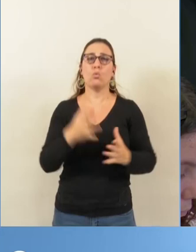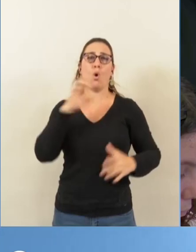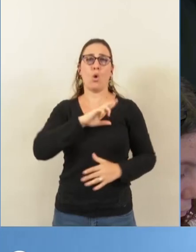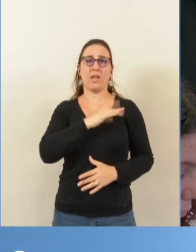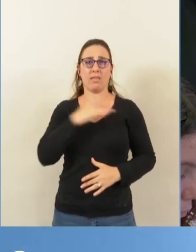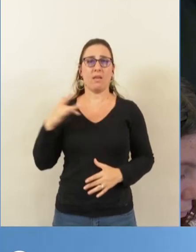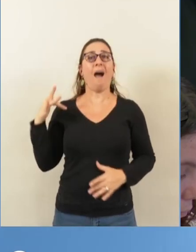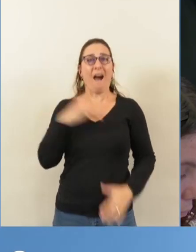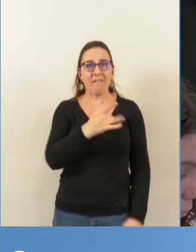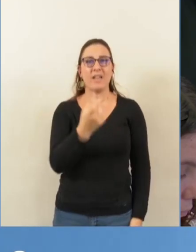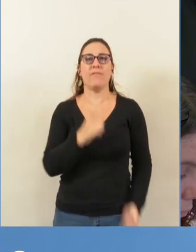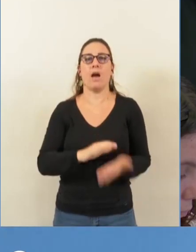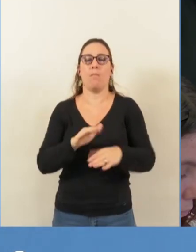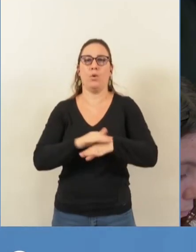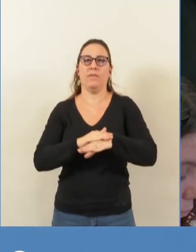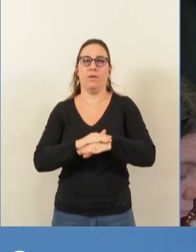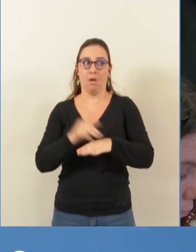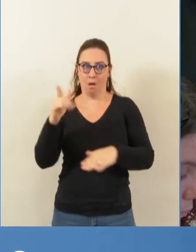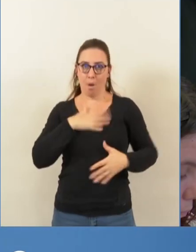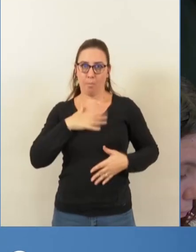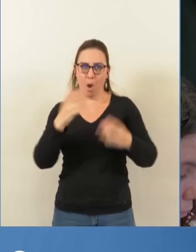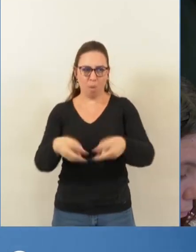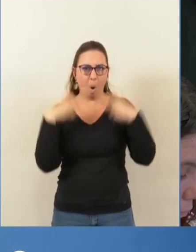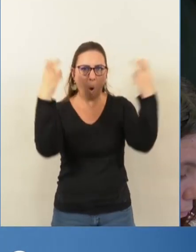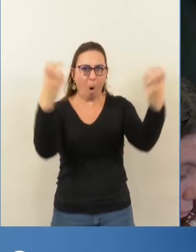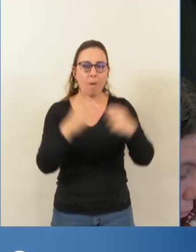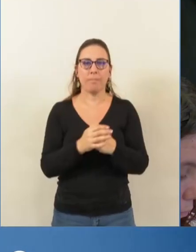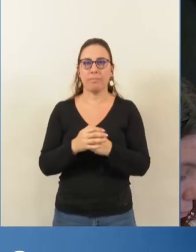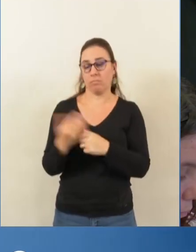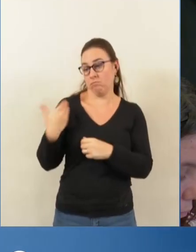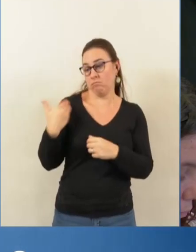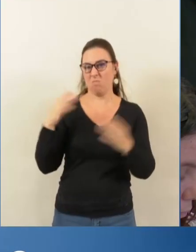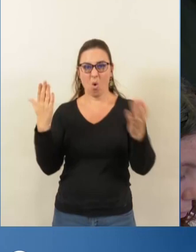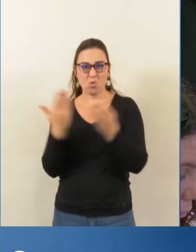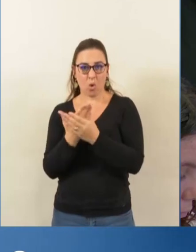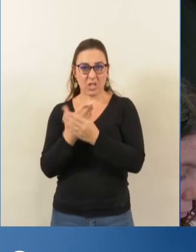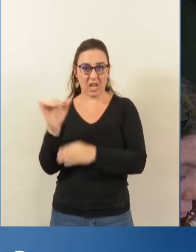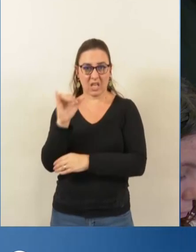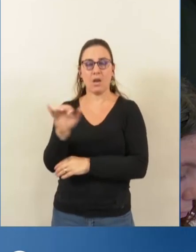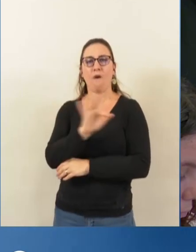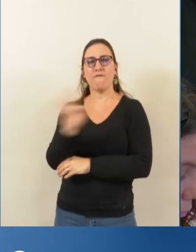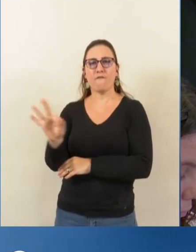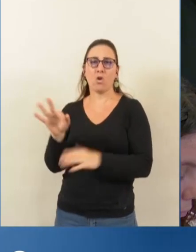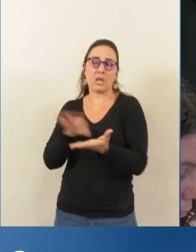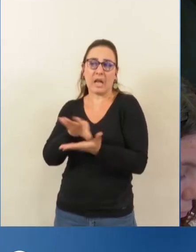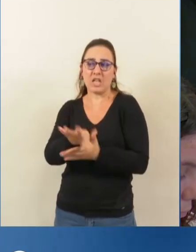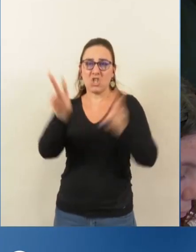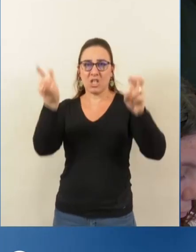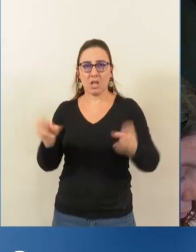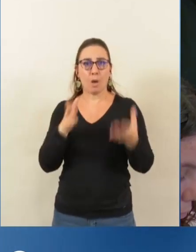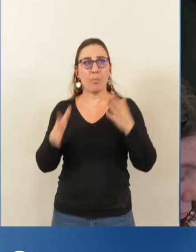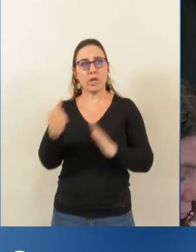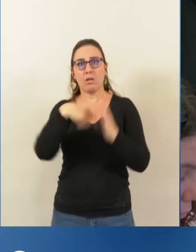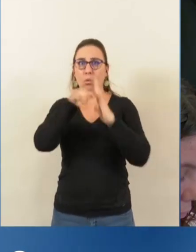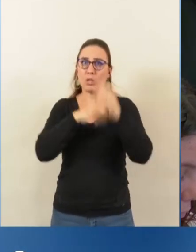liées à l'invalidité elle s'inquiète d'une envolée France stratégie vient de sortir un dossier sur l'impact d'un allongement éventuel des conditions